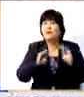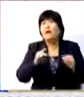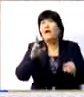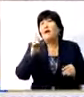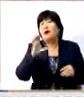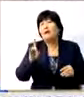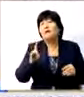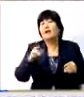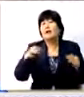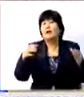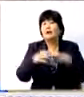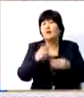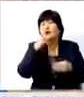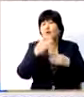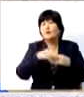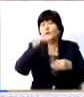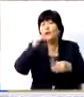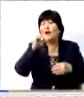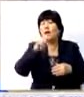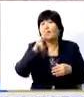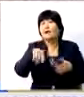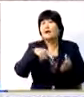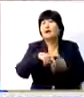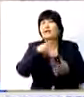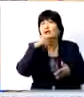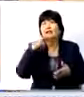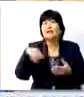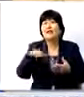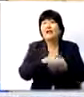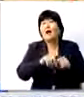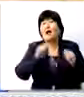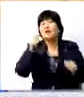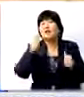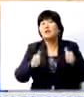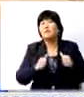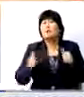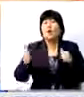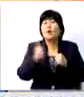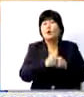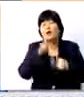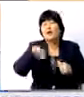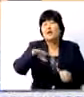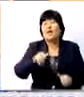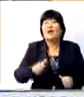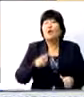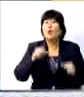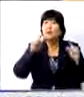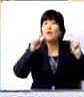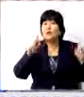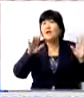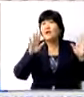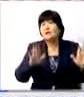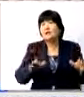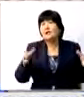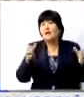Қайсар Елдер командасы жуырда Қазан қаласында өткен Ресей Федерациясының ашық чемпионатында топ жарып, ел абыройын асқақтатты.